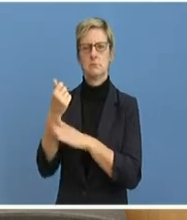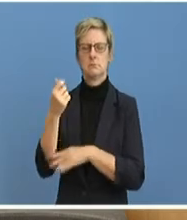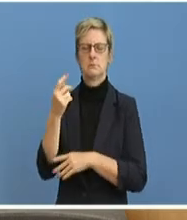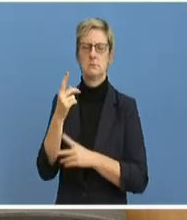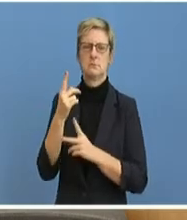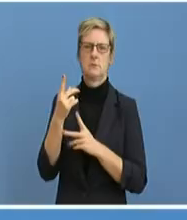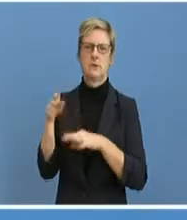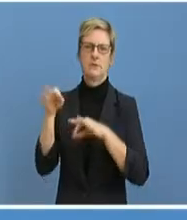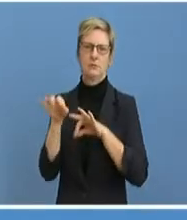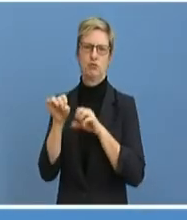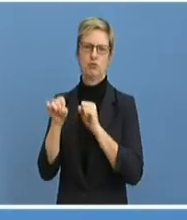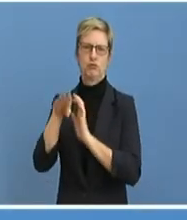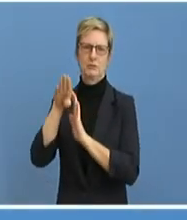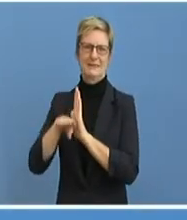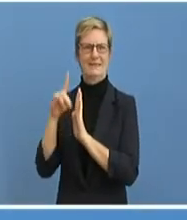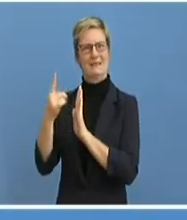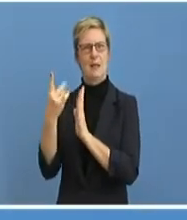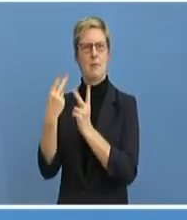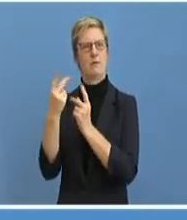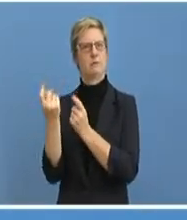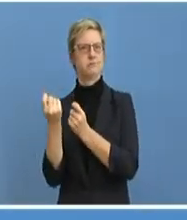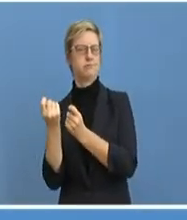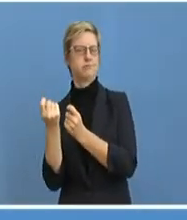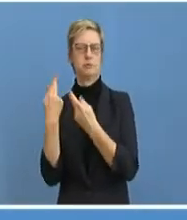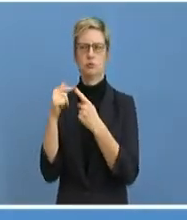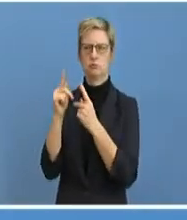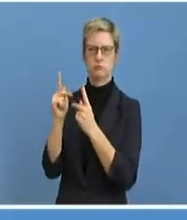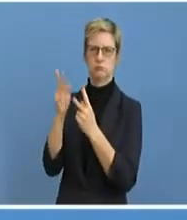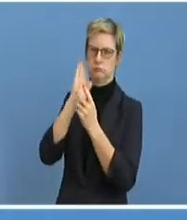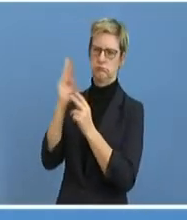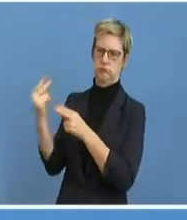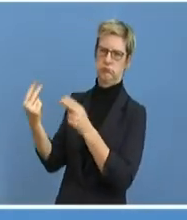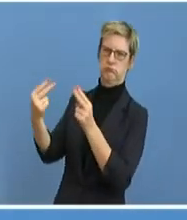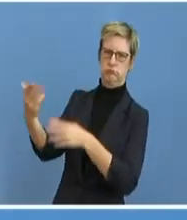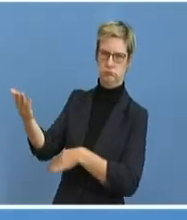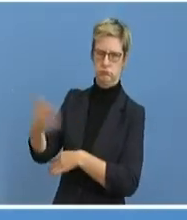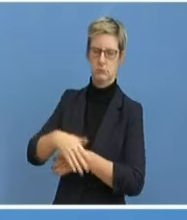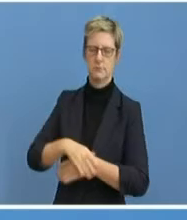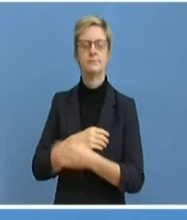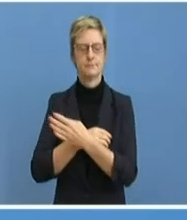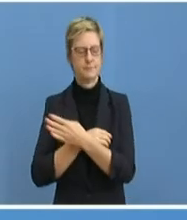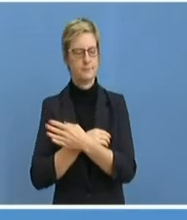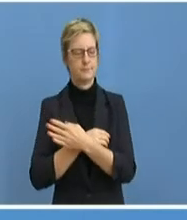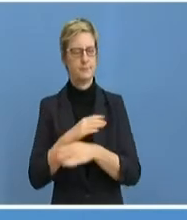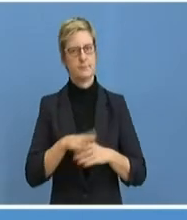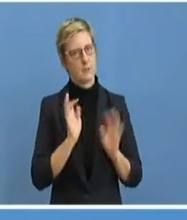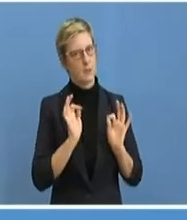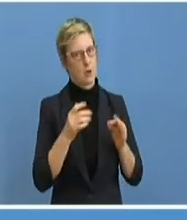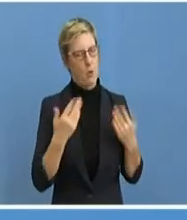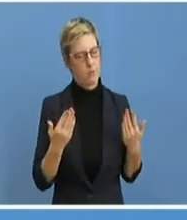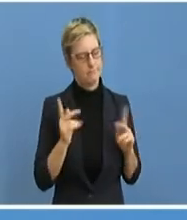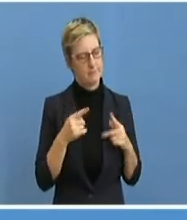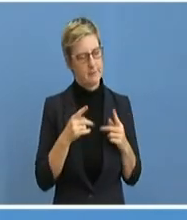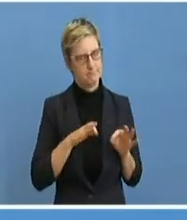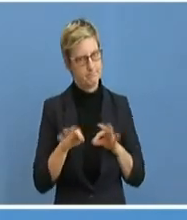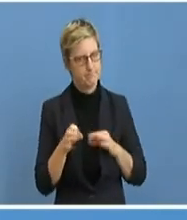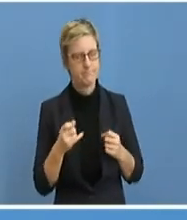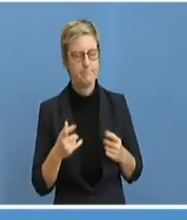Infektionsschutzgesetz, den Vortritt lassen. Ja, genau. Im Grunde genommen ist es so, dass das Infektionsschutzgesetz